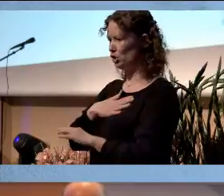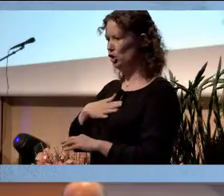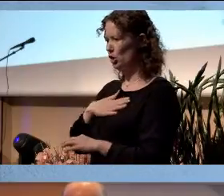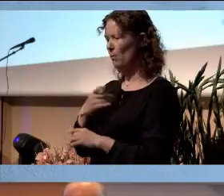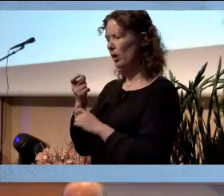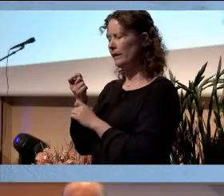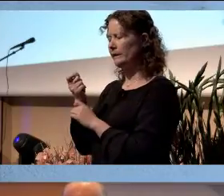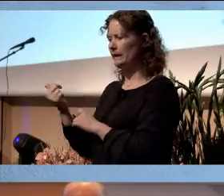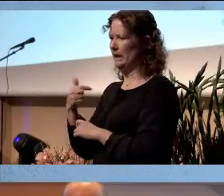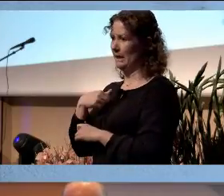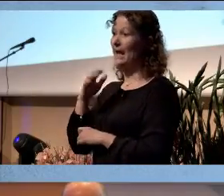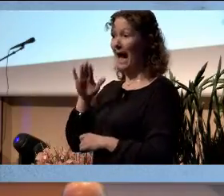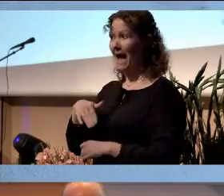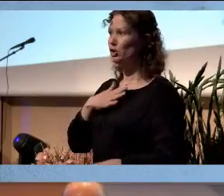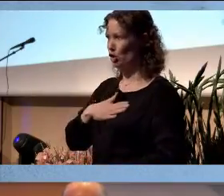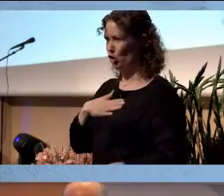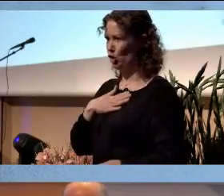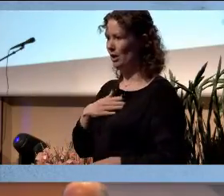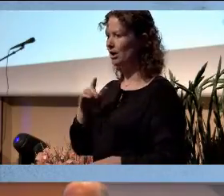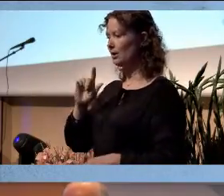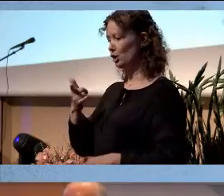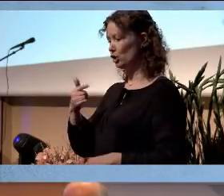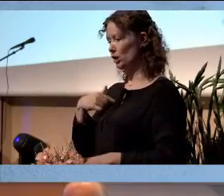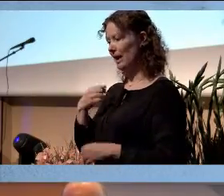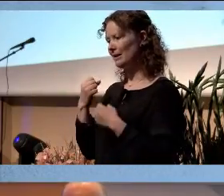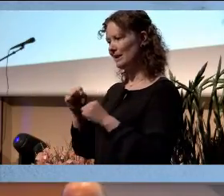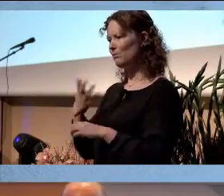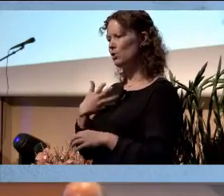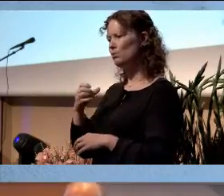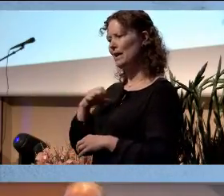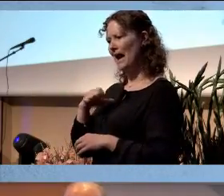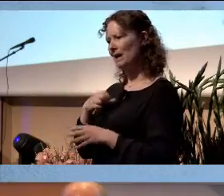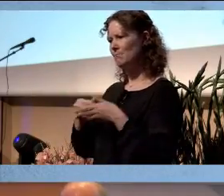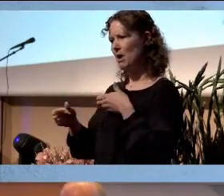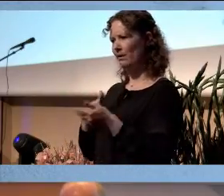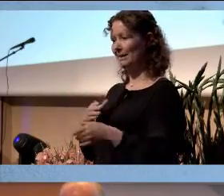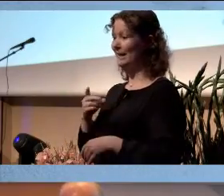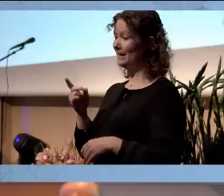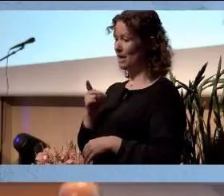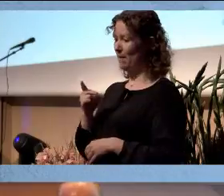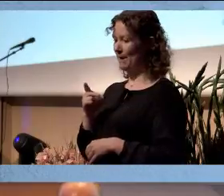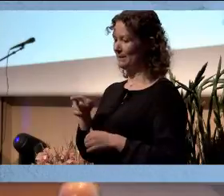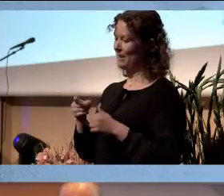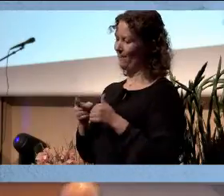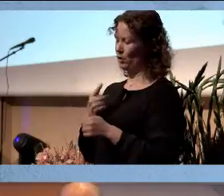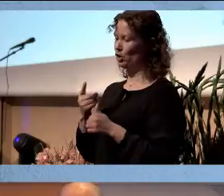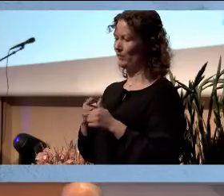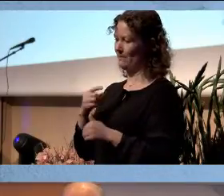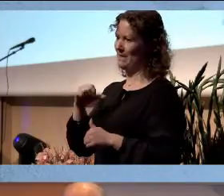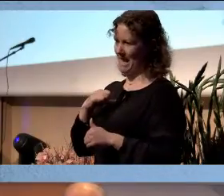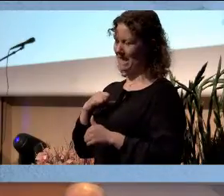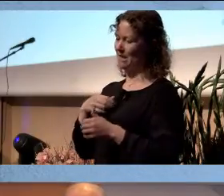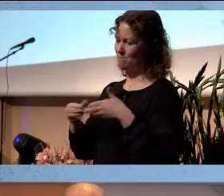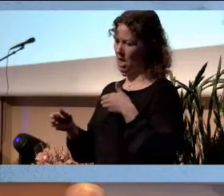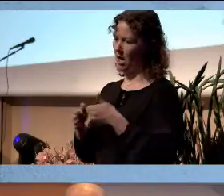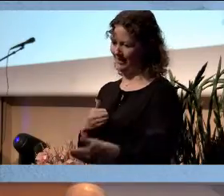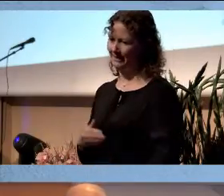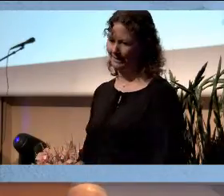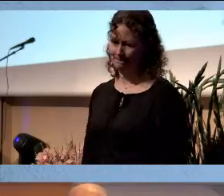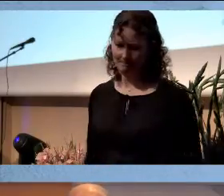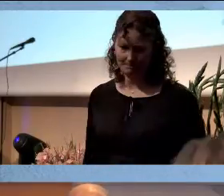veldig sjeldent at jeg er syk. Det er fordi jeg driver veldig mye egenbehandling. Diabetes er først og fremst egenbehandling.